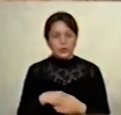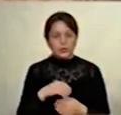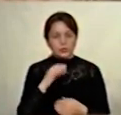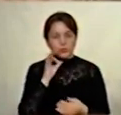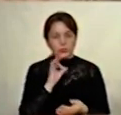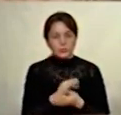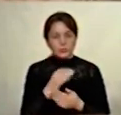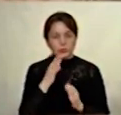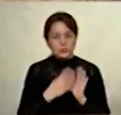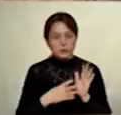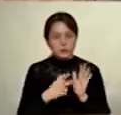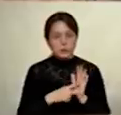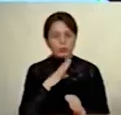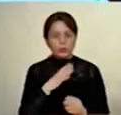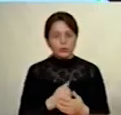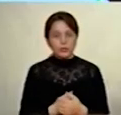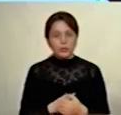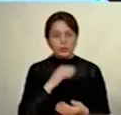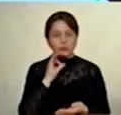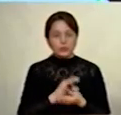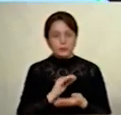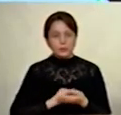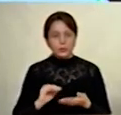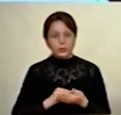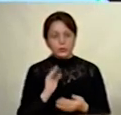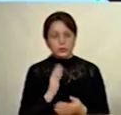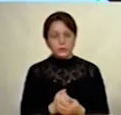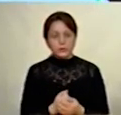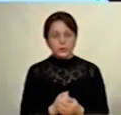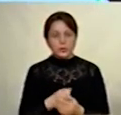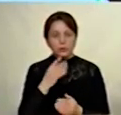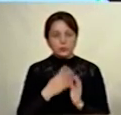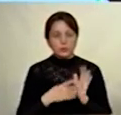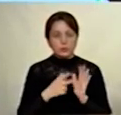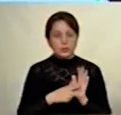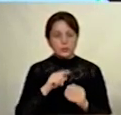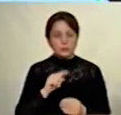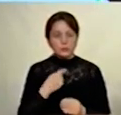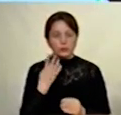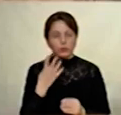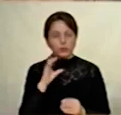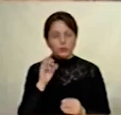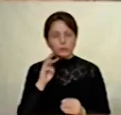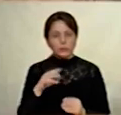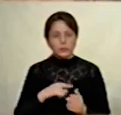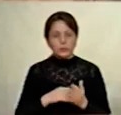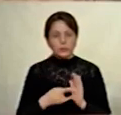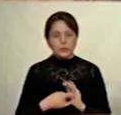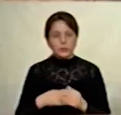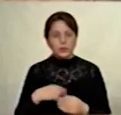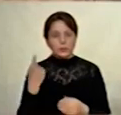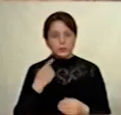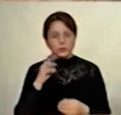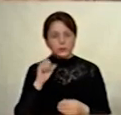ko'paytma 98.4 bo'ldi. Javobni yozamiz. 98.4 cm kvadrat. Endi